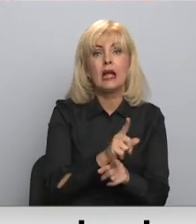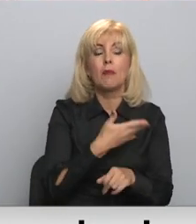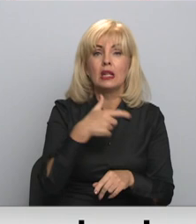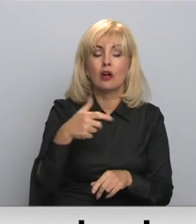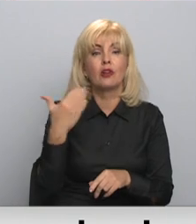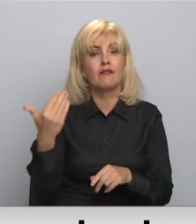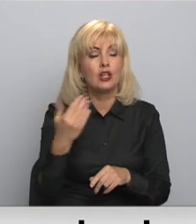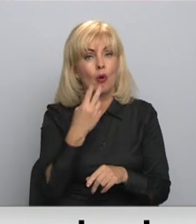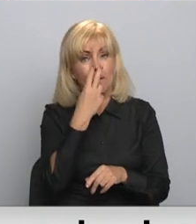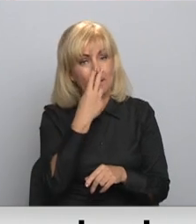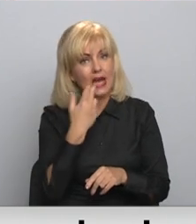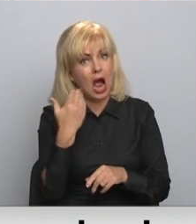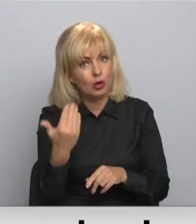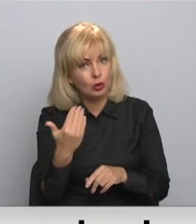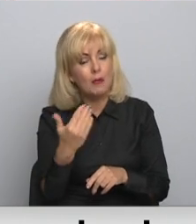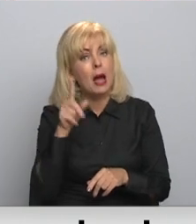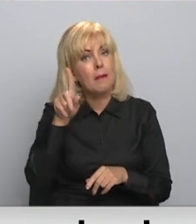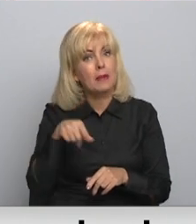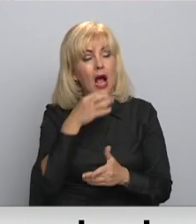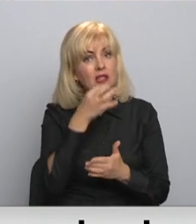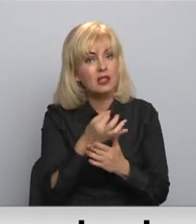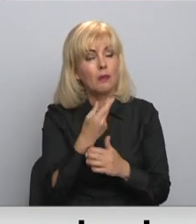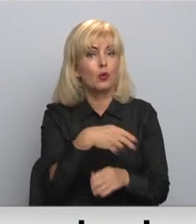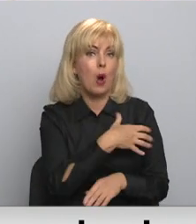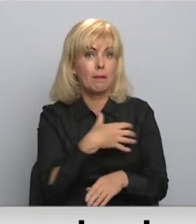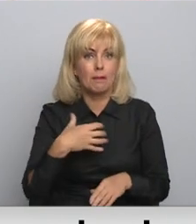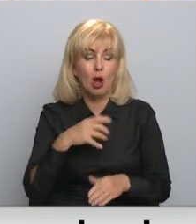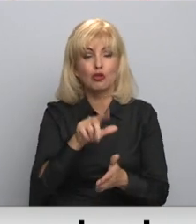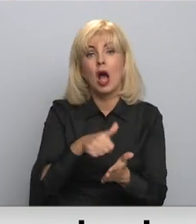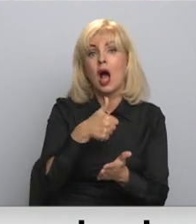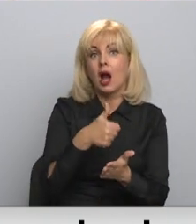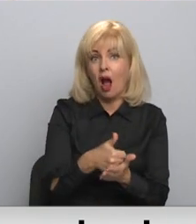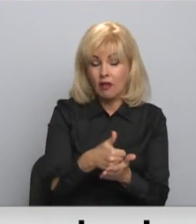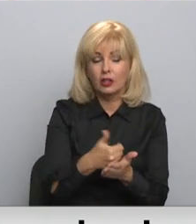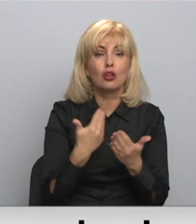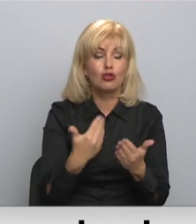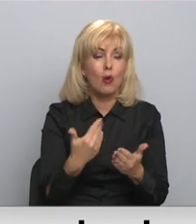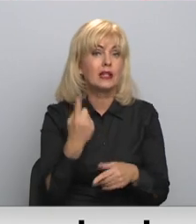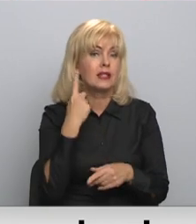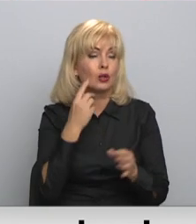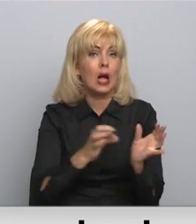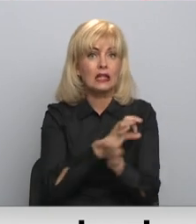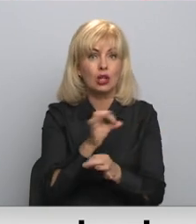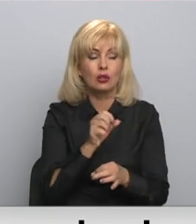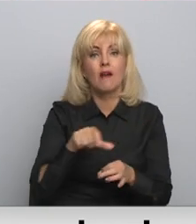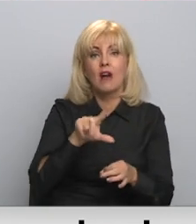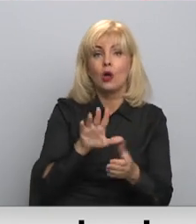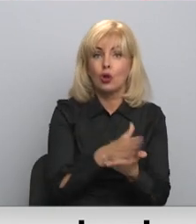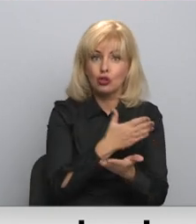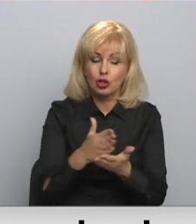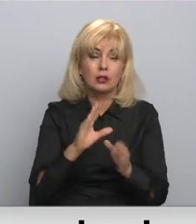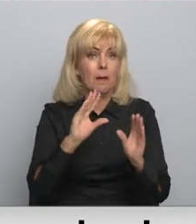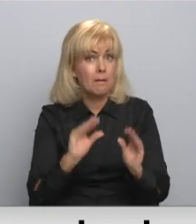iedzīvotāju paradumu un jāprasa lielāka atbildība no pašvaldībām. Šīs ir galvenās atziņas, kas šodien izskanēja diskusijā vairāk šķirosim,